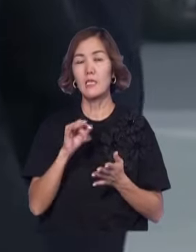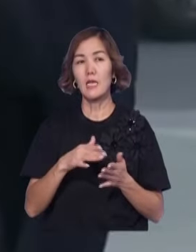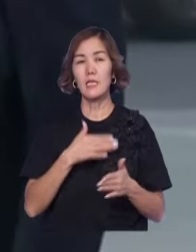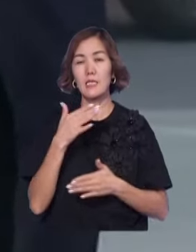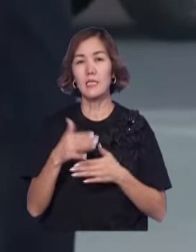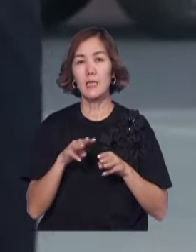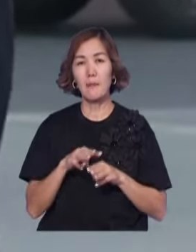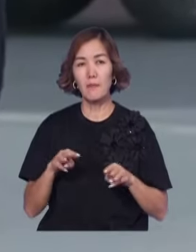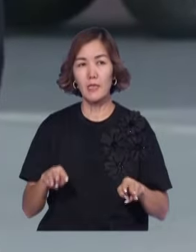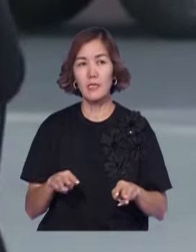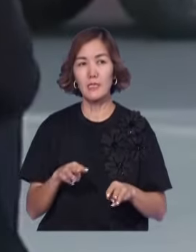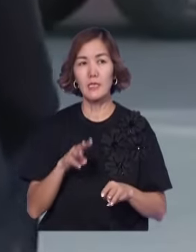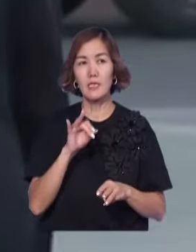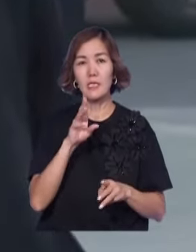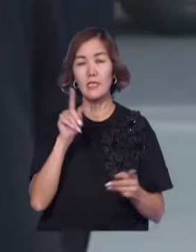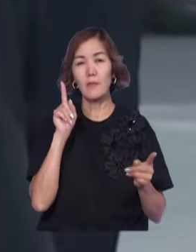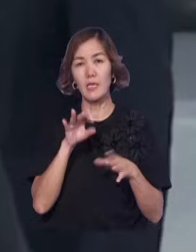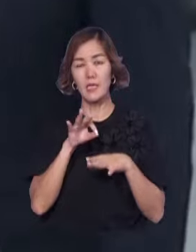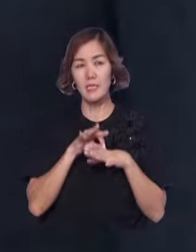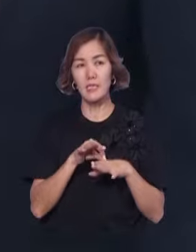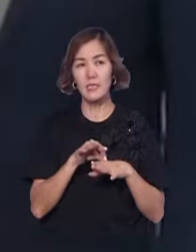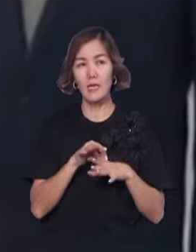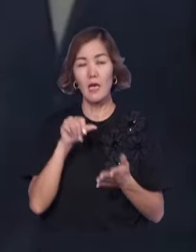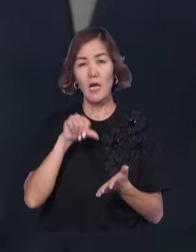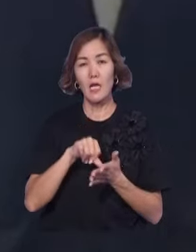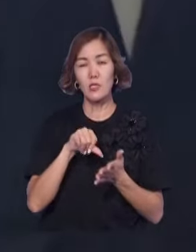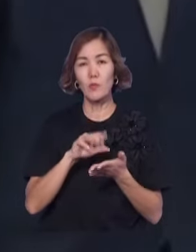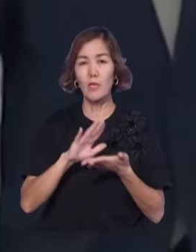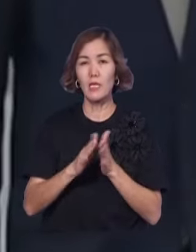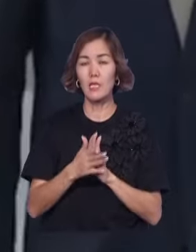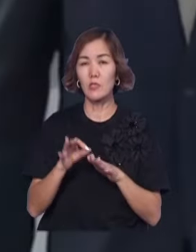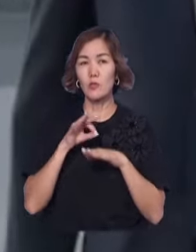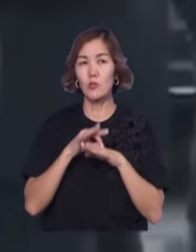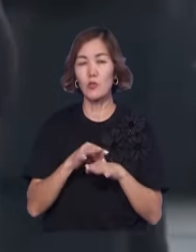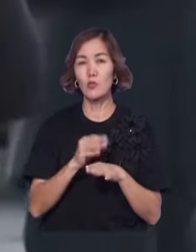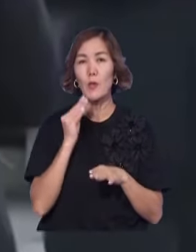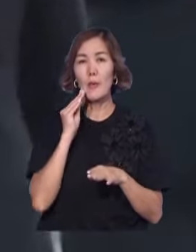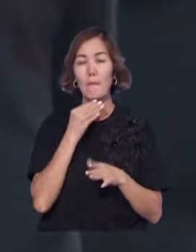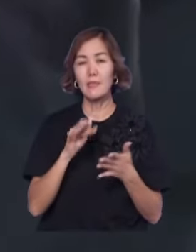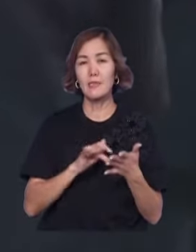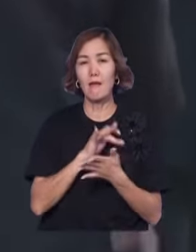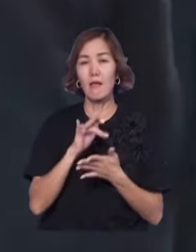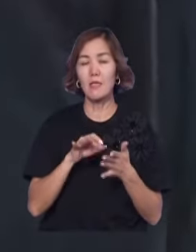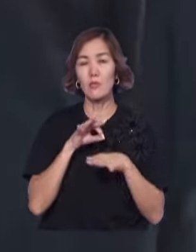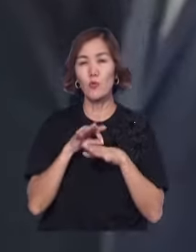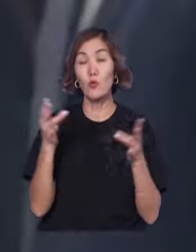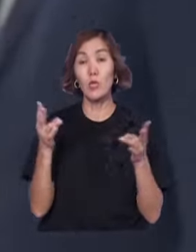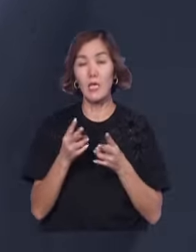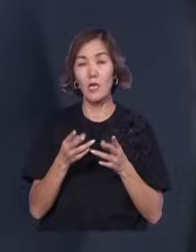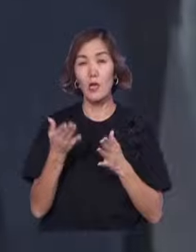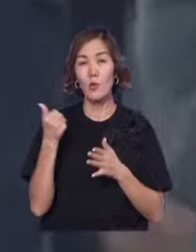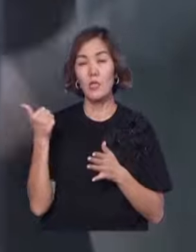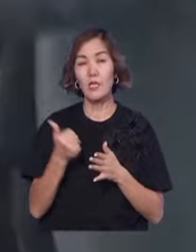істер министрі Исаак Герцогпен кездесті. Олардың қатысуымен келіссөздер Мысыр астанасы Каирде өтуі керек. Өткен